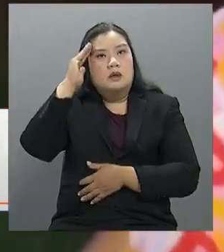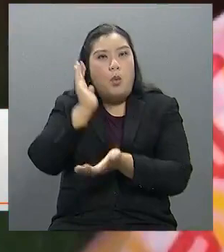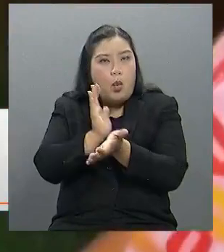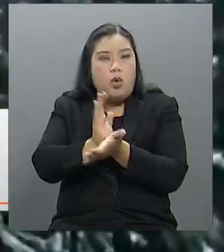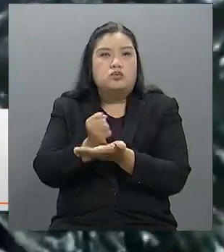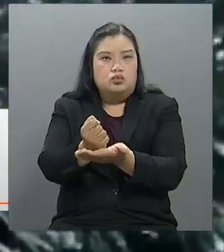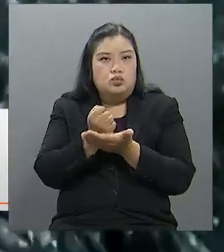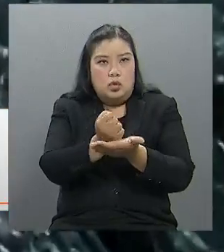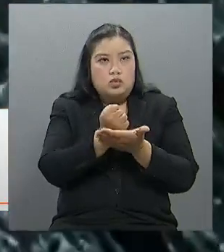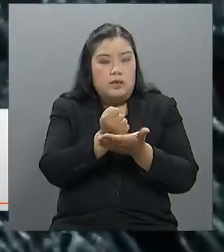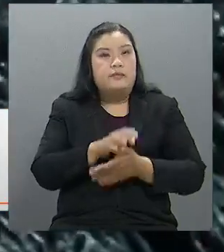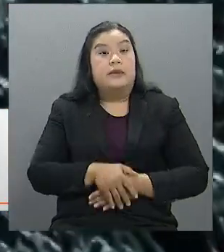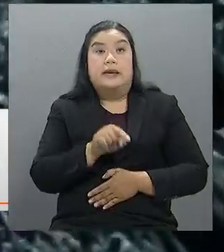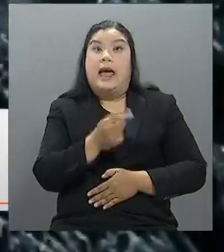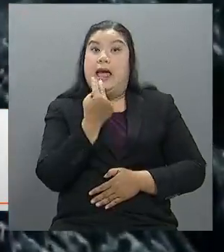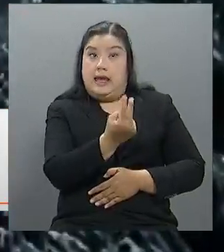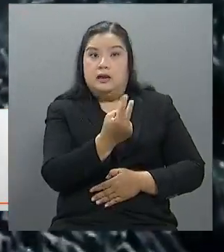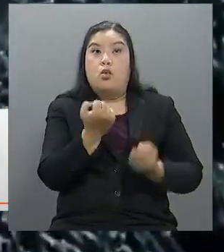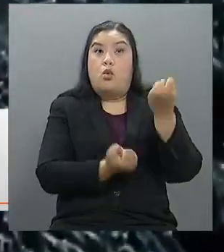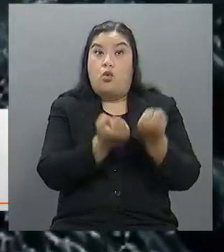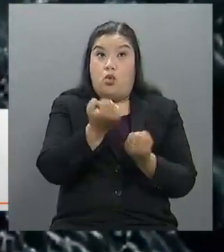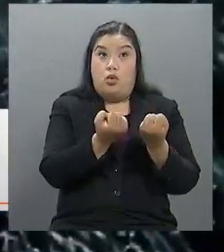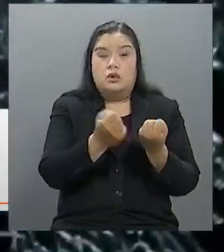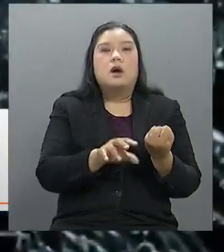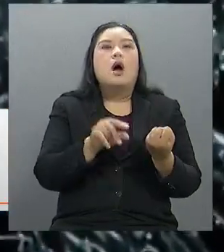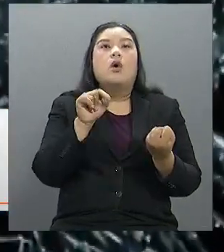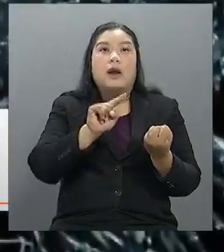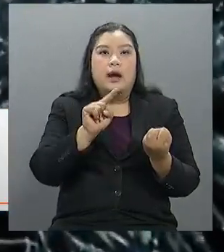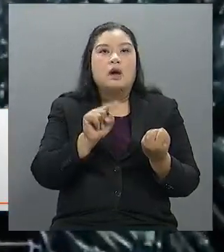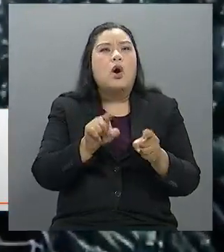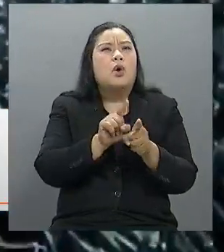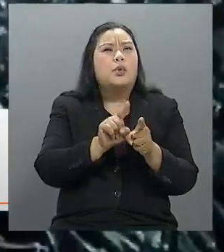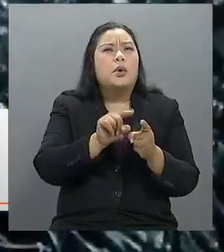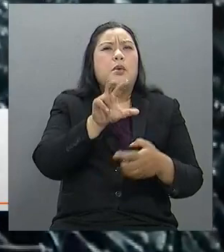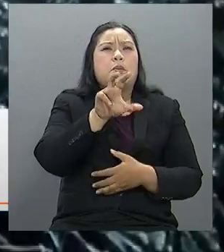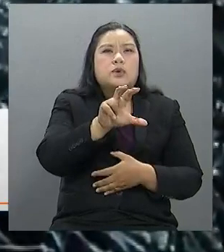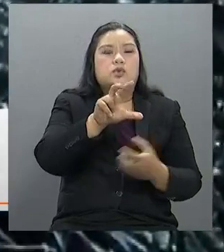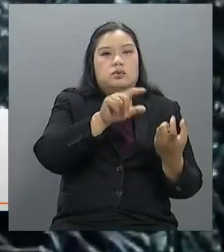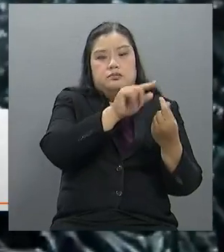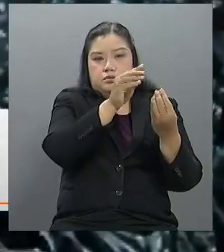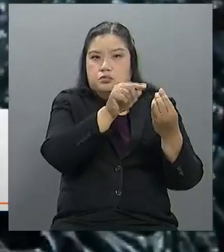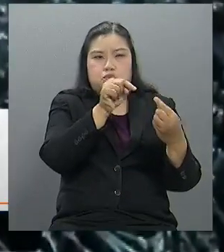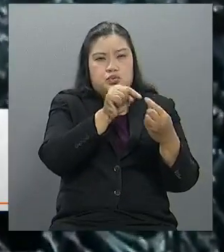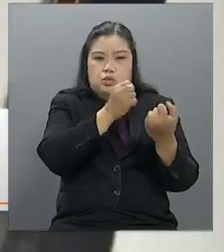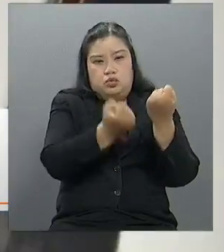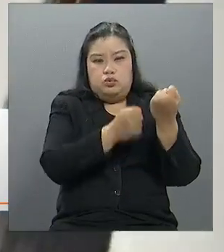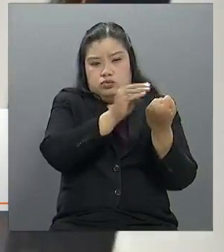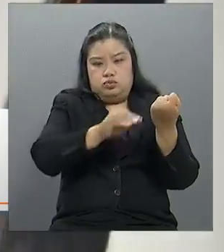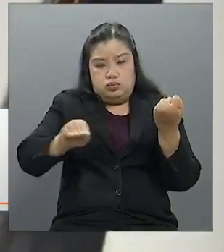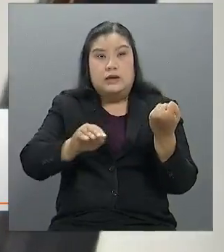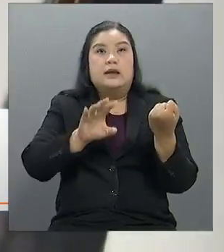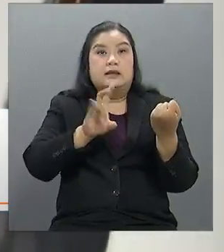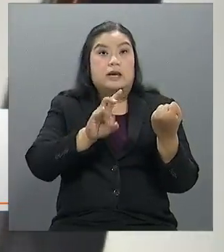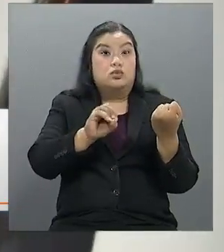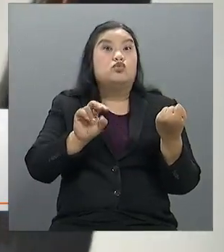เหตุนี้นะคะก็พบรถปิกอัพมิตซูบิชิสีขาวหมายเลขทะเบียนบใบไม้ลอลิง7002ลพบุรีก็จอดอยู่สภา